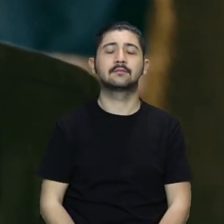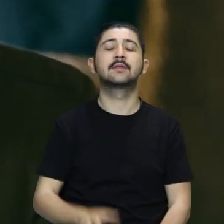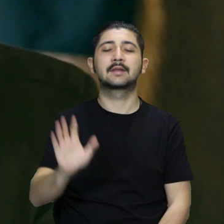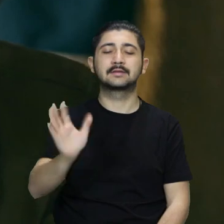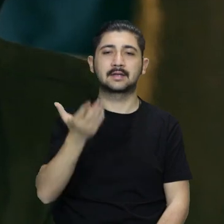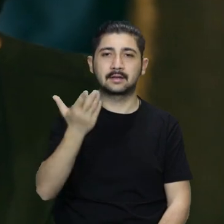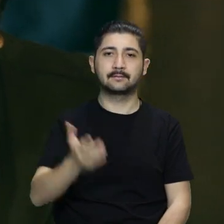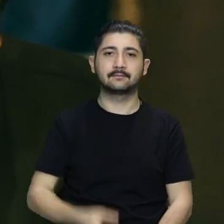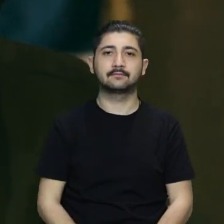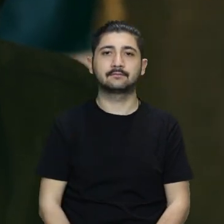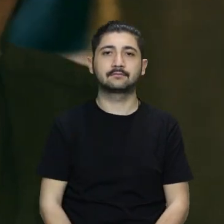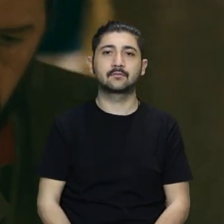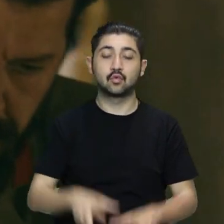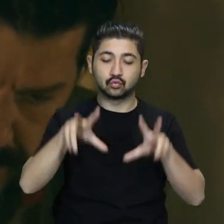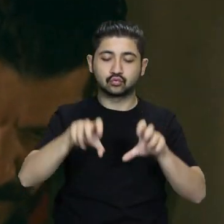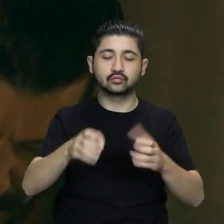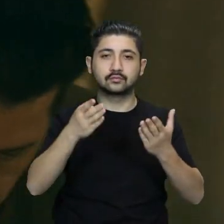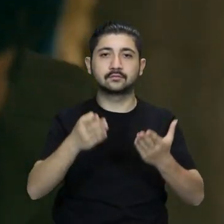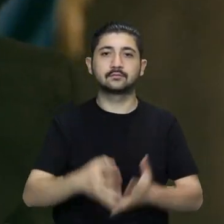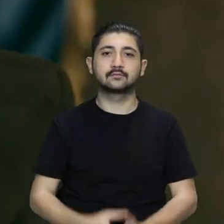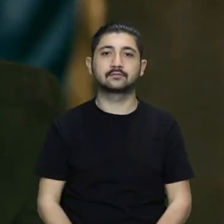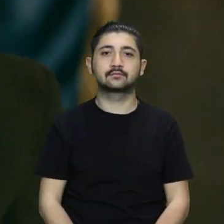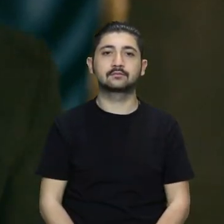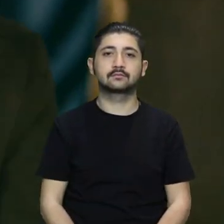Neyse. Otur.